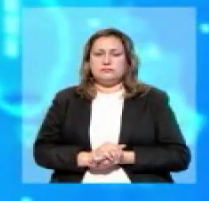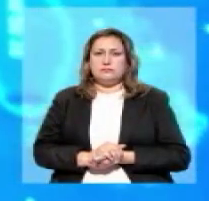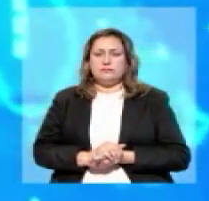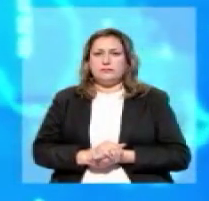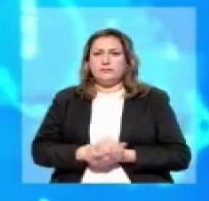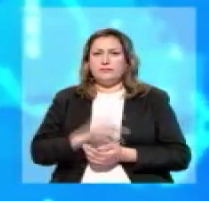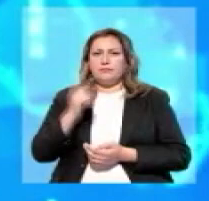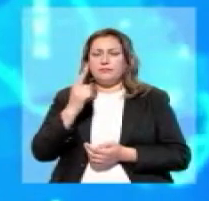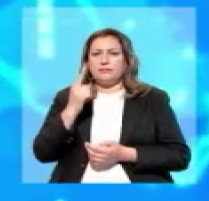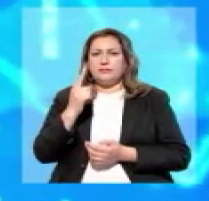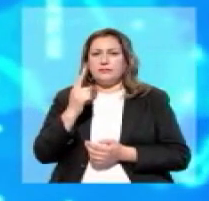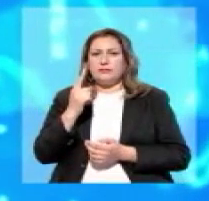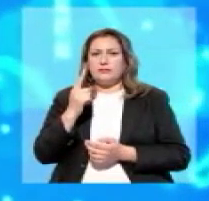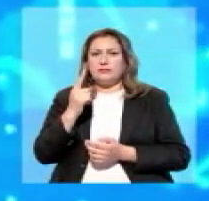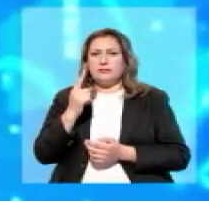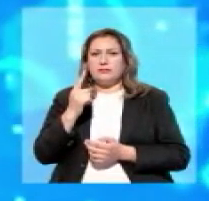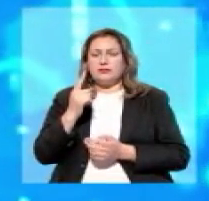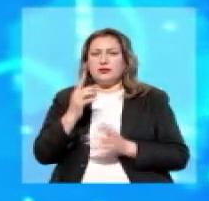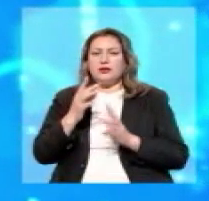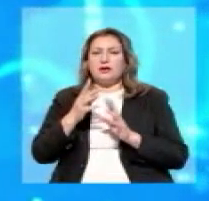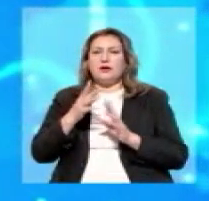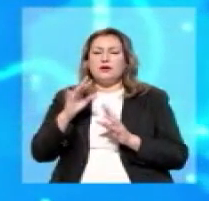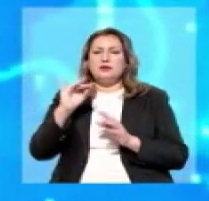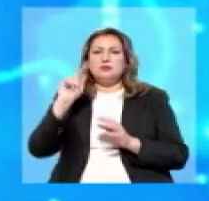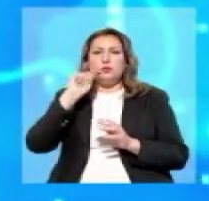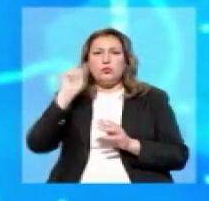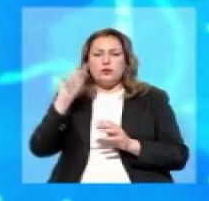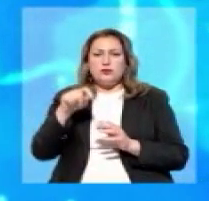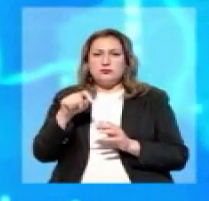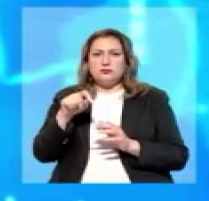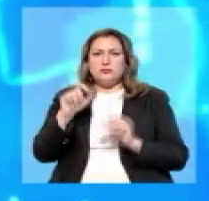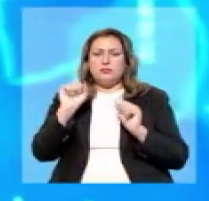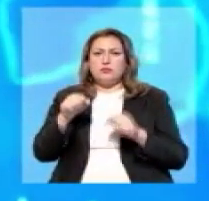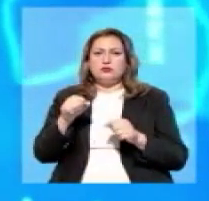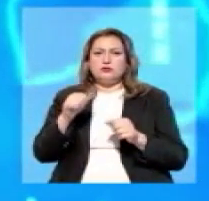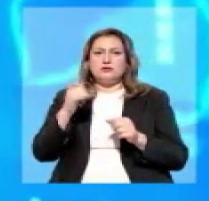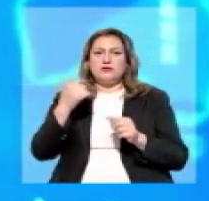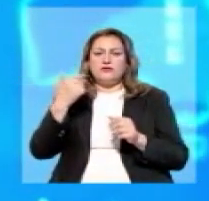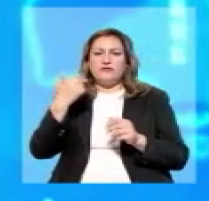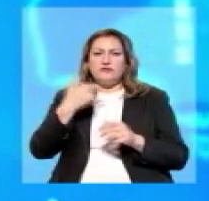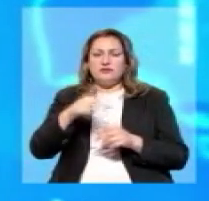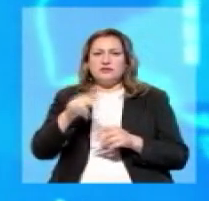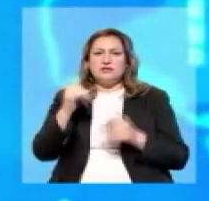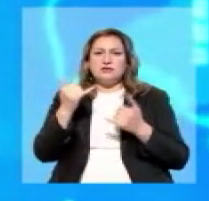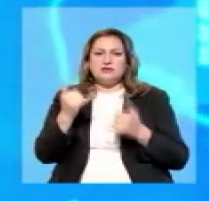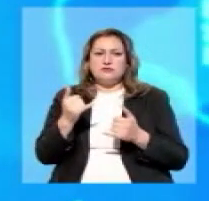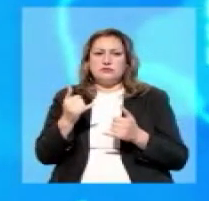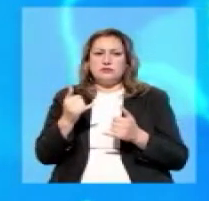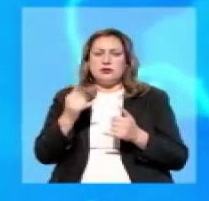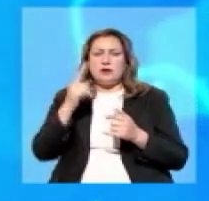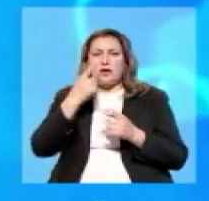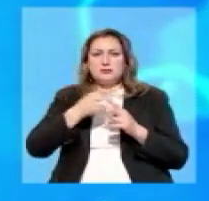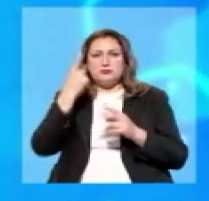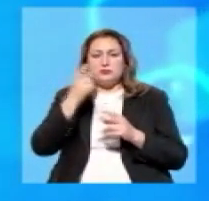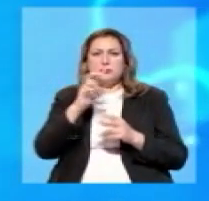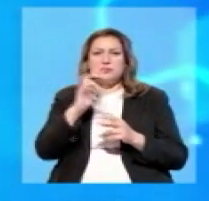Украинаның Одесса портынан алғашқы жүк кемесі бүгін жолға шығуы мүмкін. Мұны BBC хабарлады. Оның дерегінше жүгері